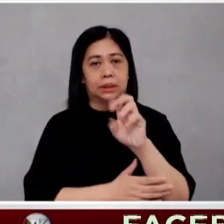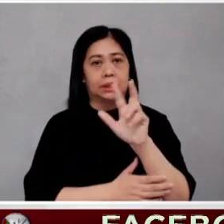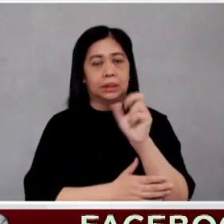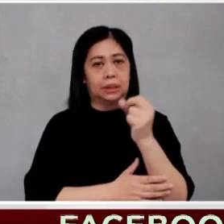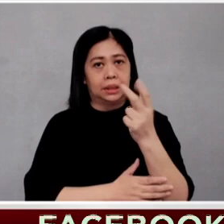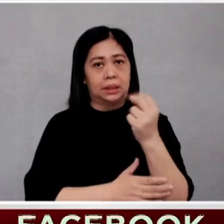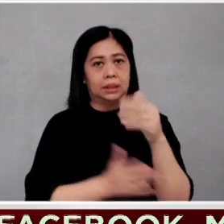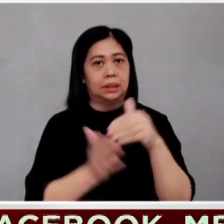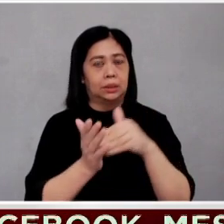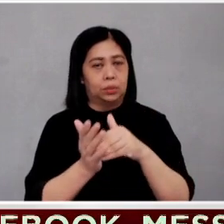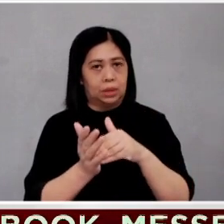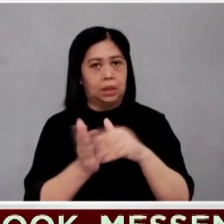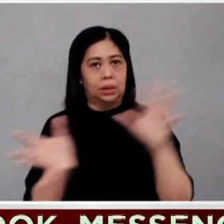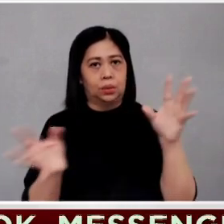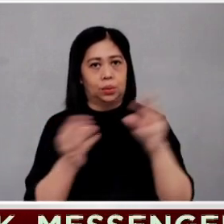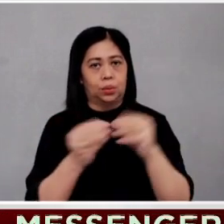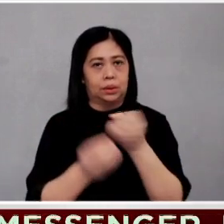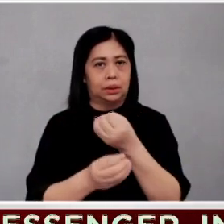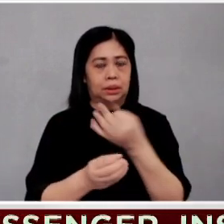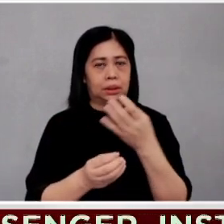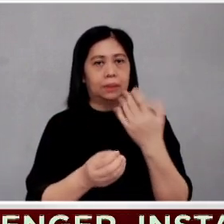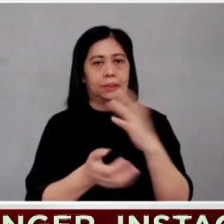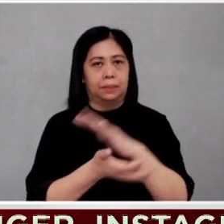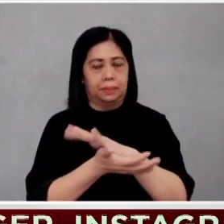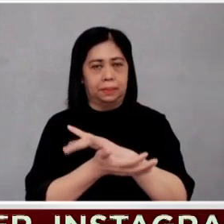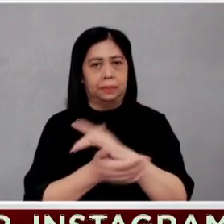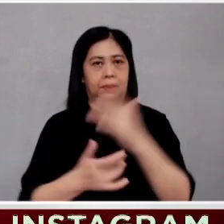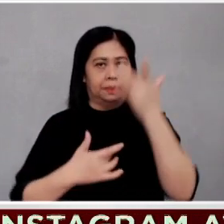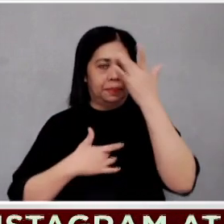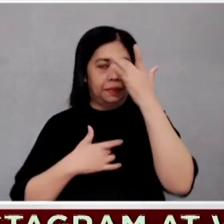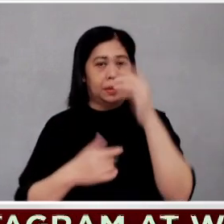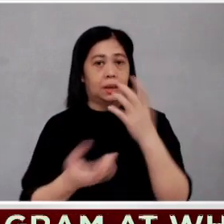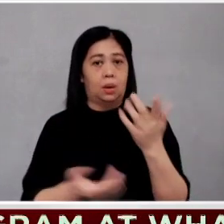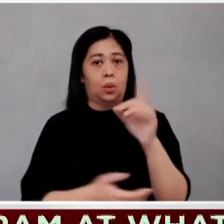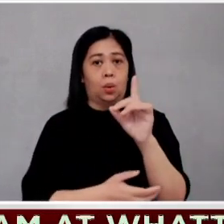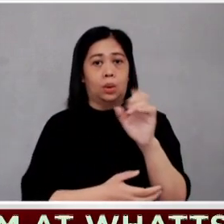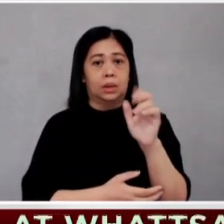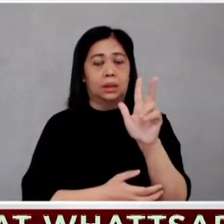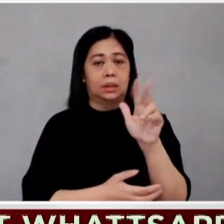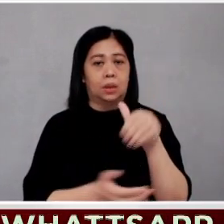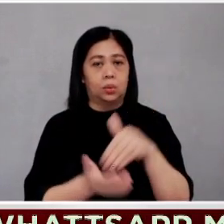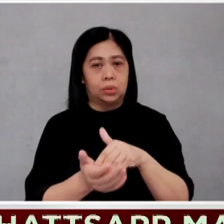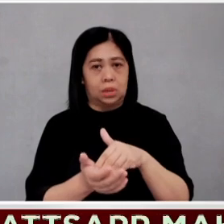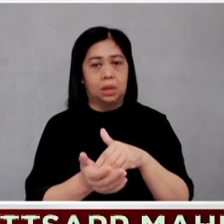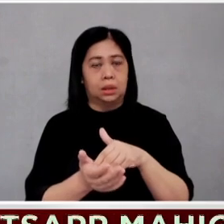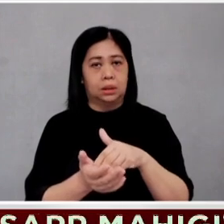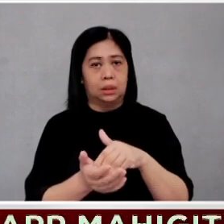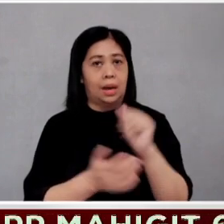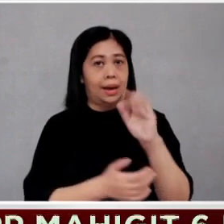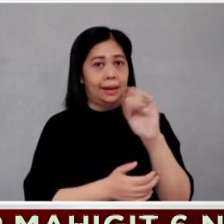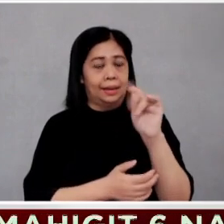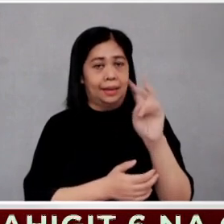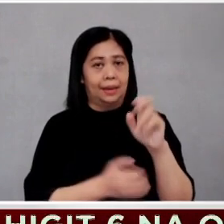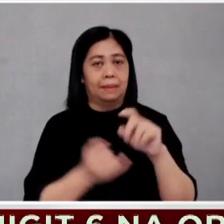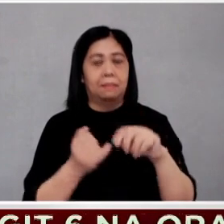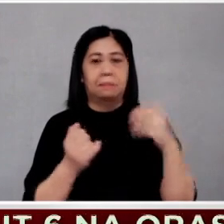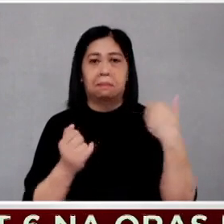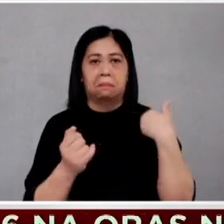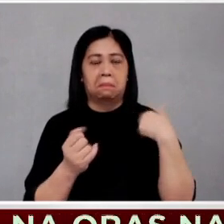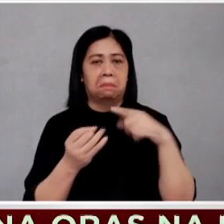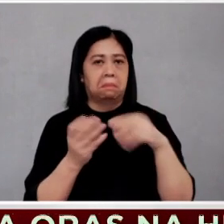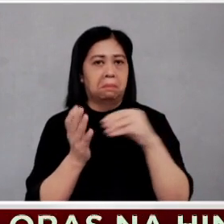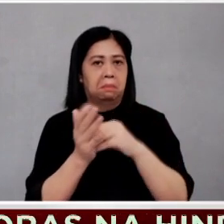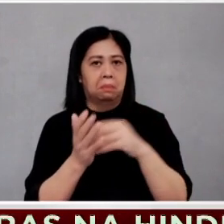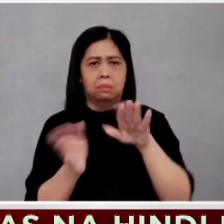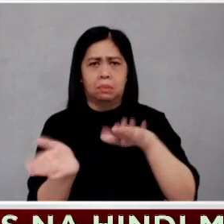2,613,000 ang kabuuang bilang ng kaso, kung saan nasa 103,000 ang active cases. Wala po namang naitalang